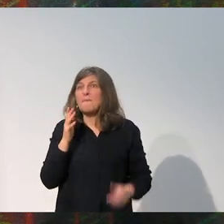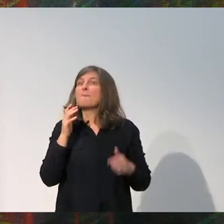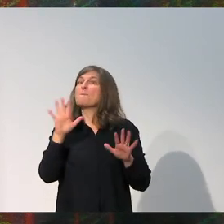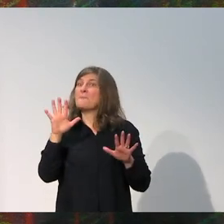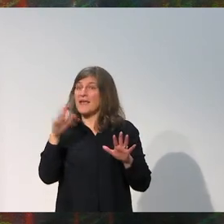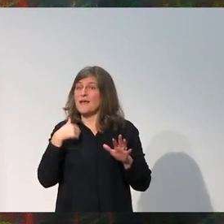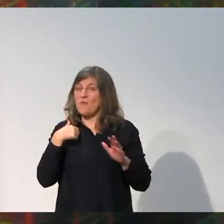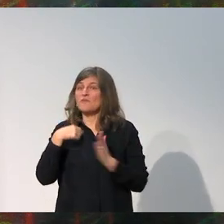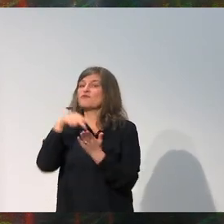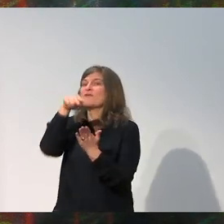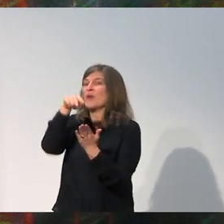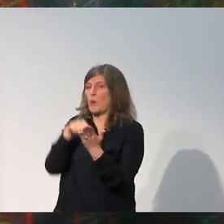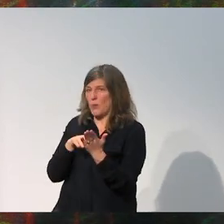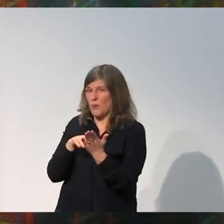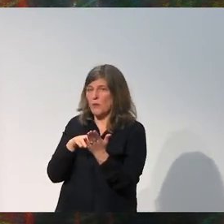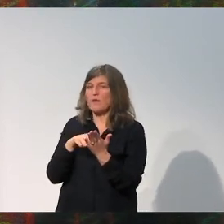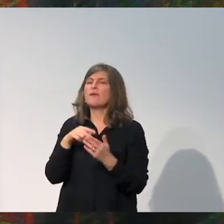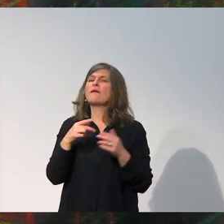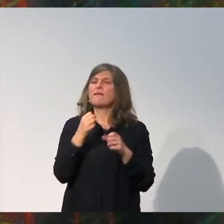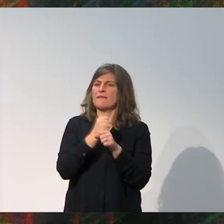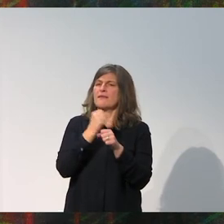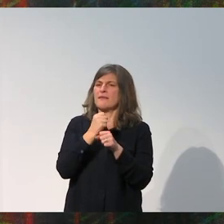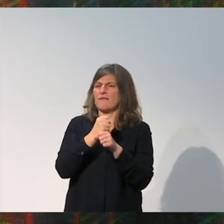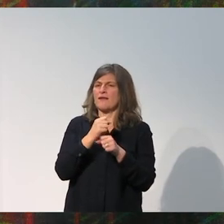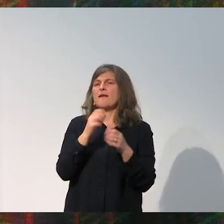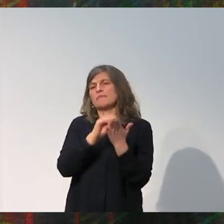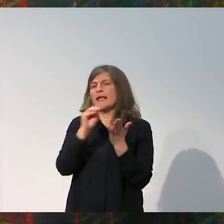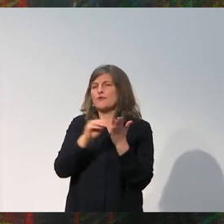contre, lu l'œuvre de Zola qui s'appelle Le Travail.